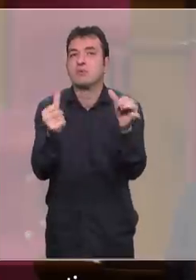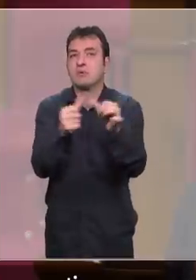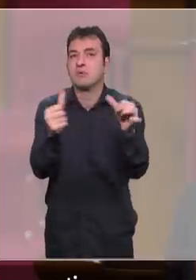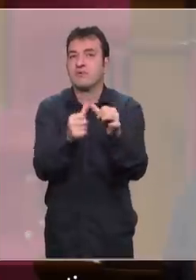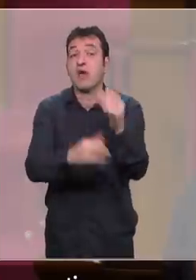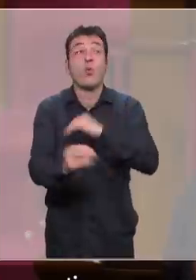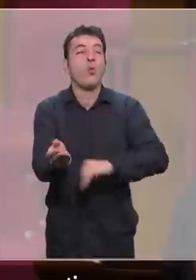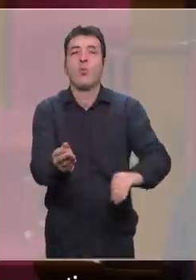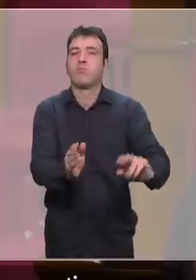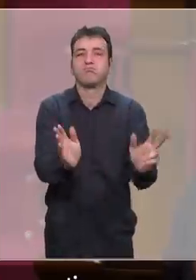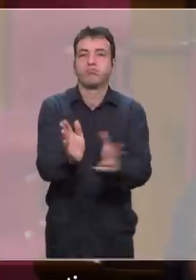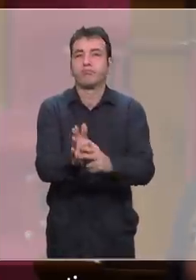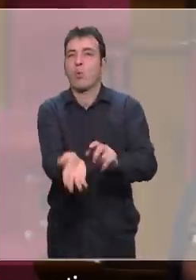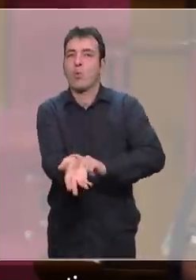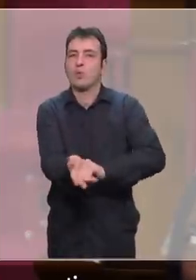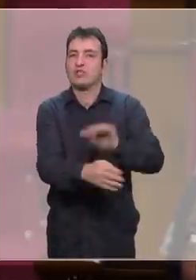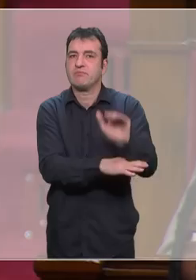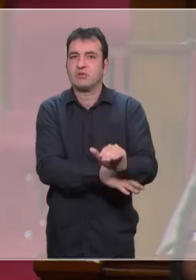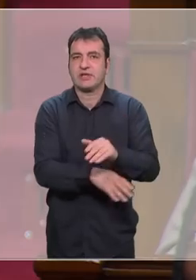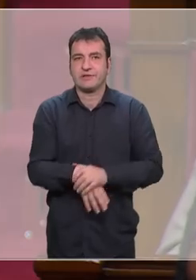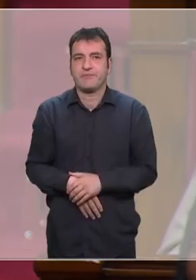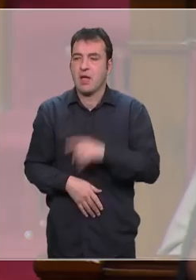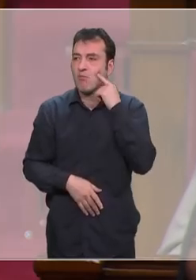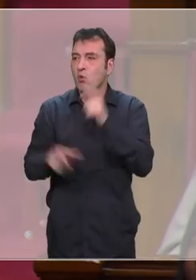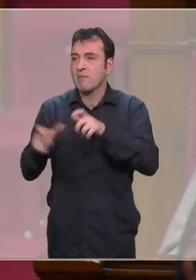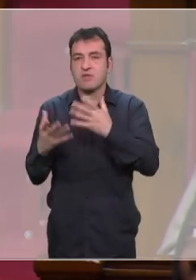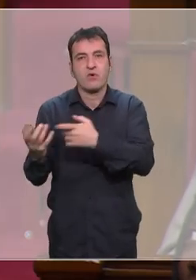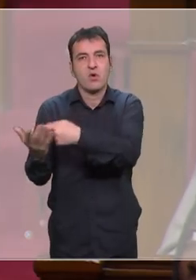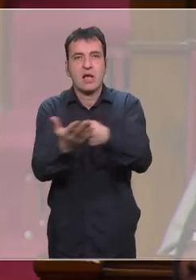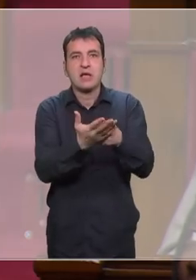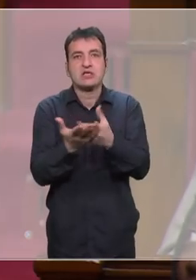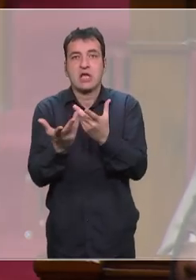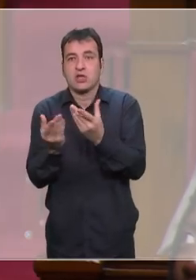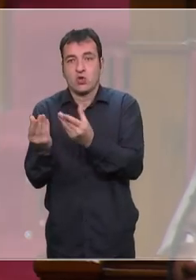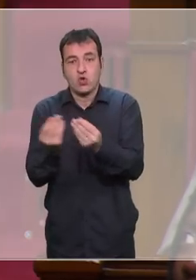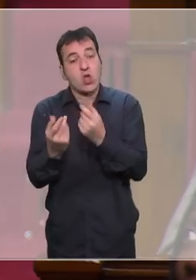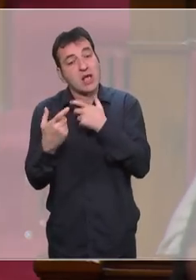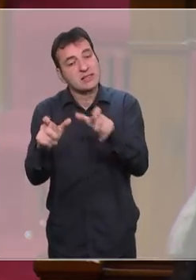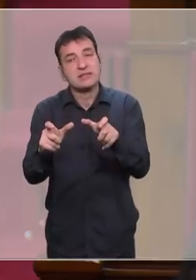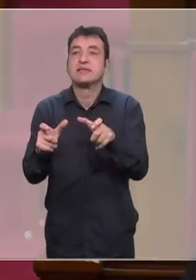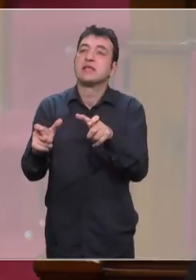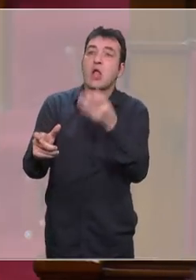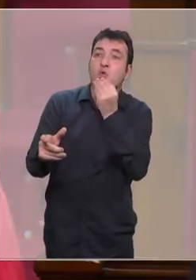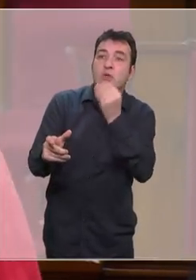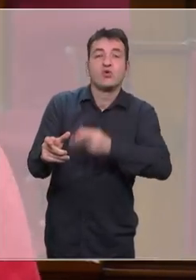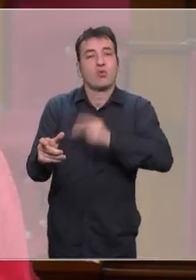d'origine protégée et rendre accessible aux consommateurs une alimentation plus saine et de meilleure qualité ? Je vous